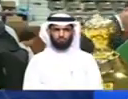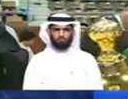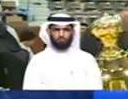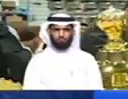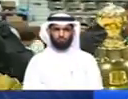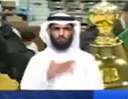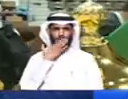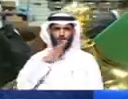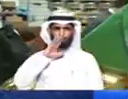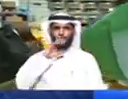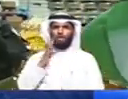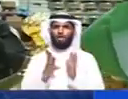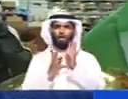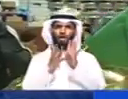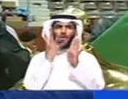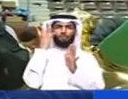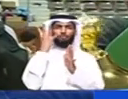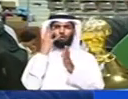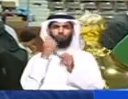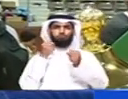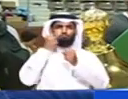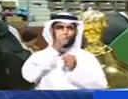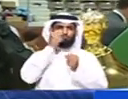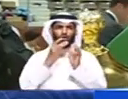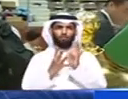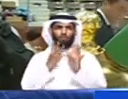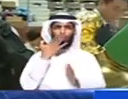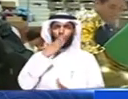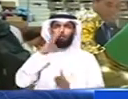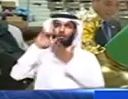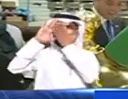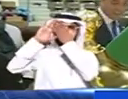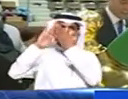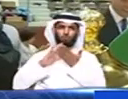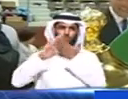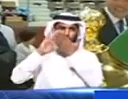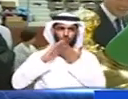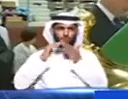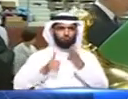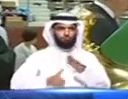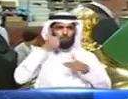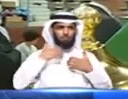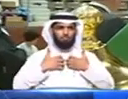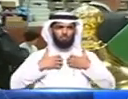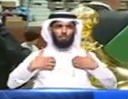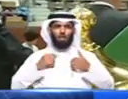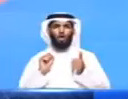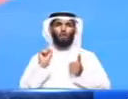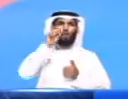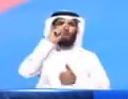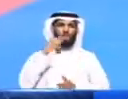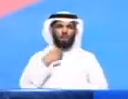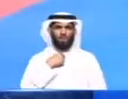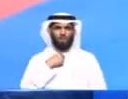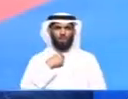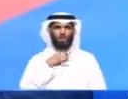الحمد لله هذه رابع مرة أشارك بالبطولة والله وفقني الحمد لله، ومستانس أني خذيت مركز أول.